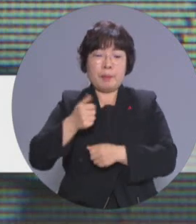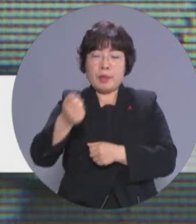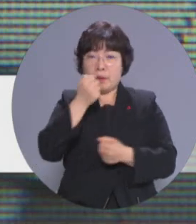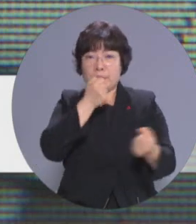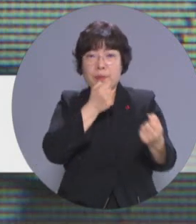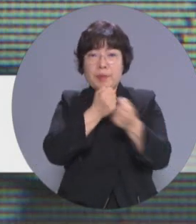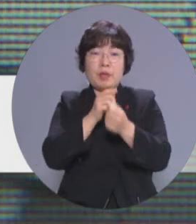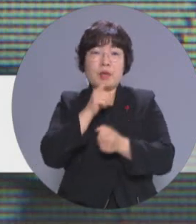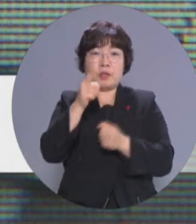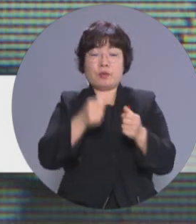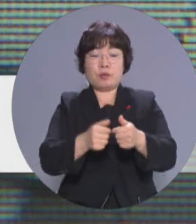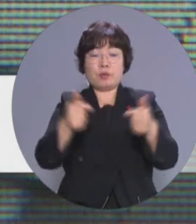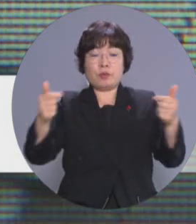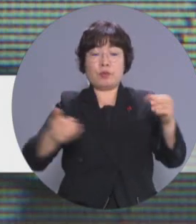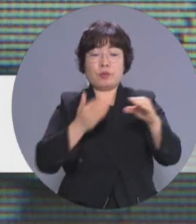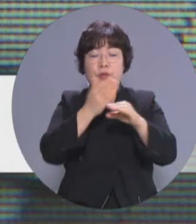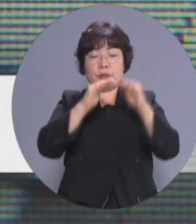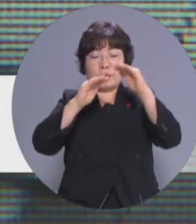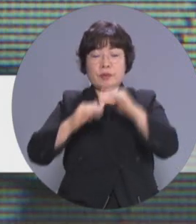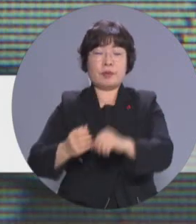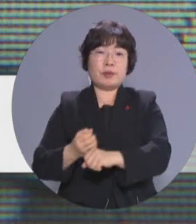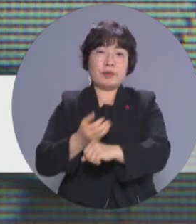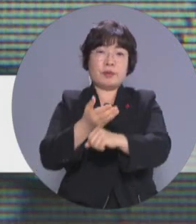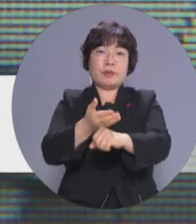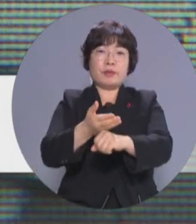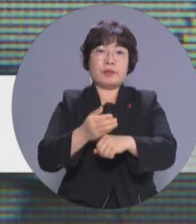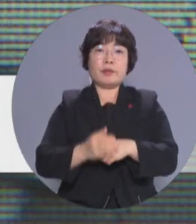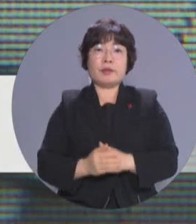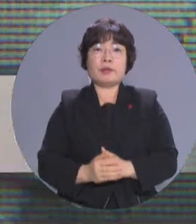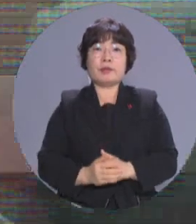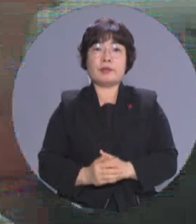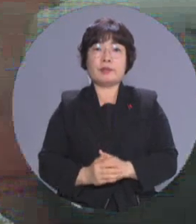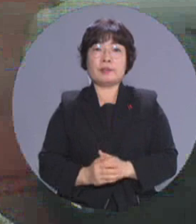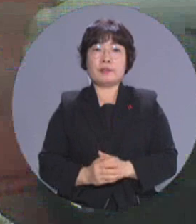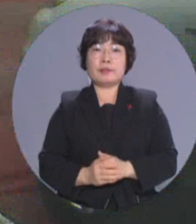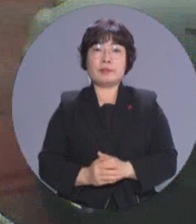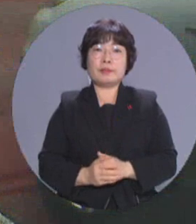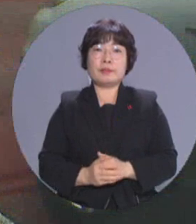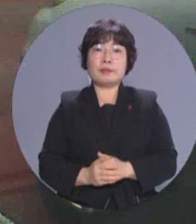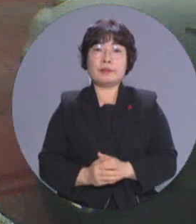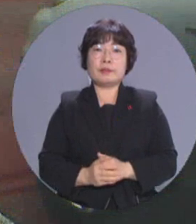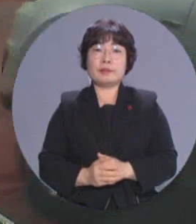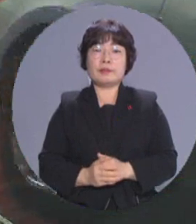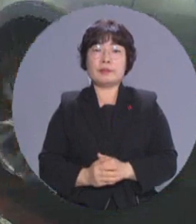신고가 급증하고 있습니다. 서희령 기자가 취재했습니다.